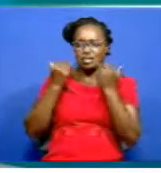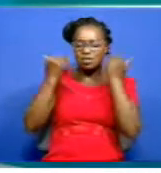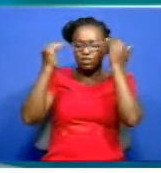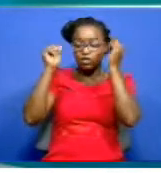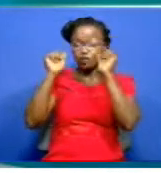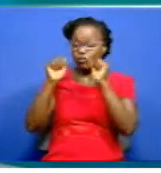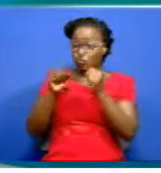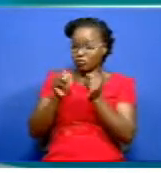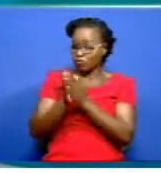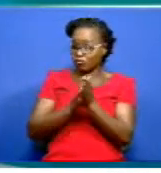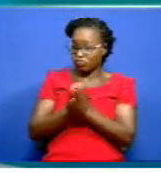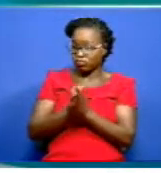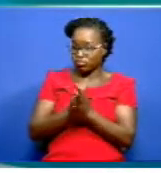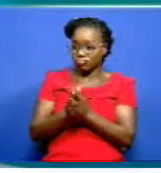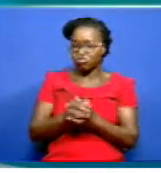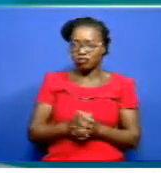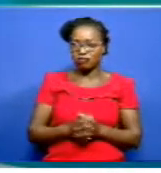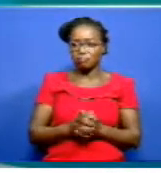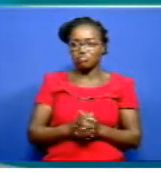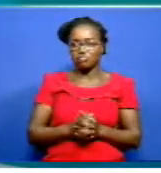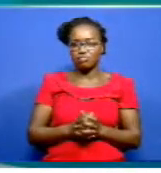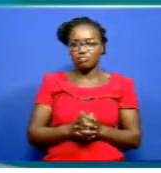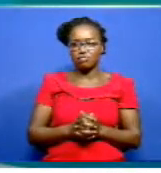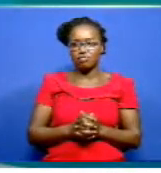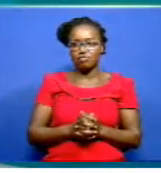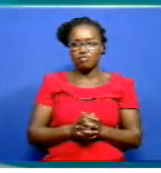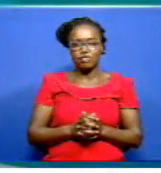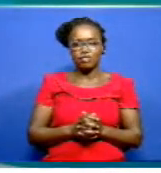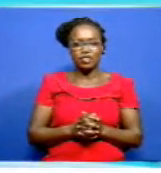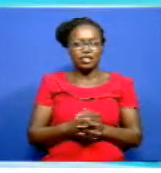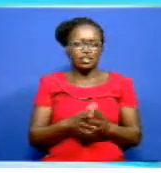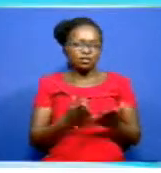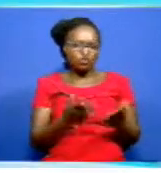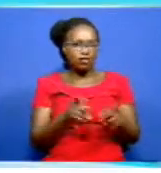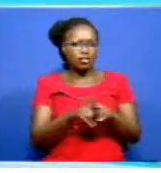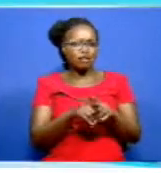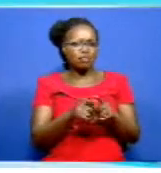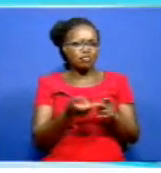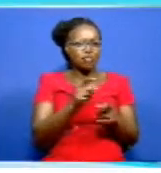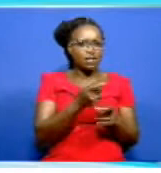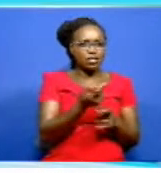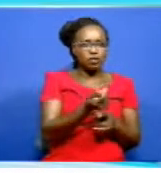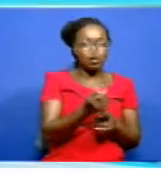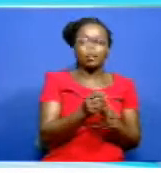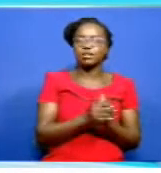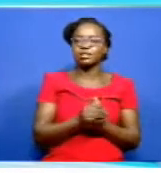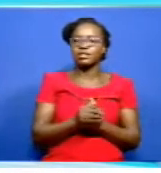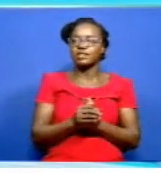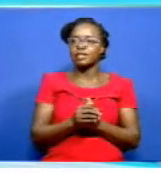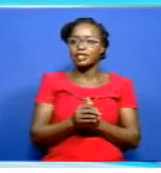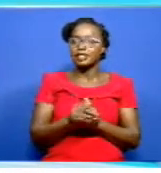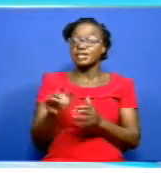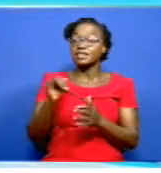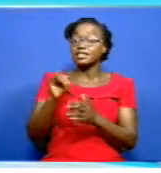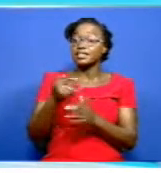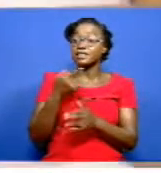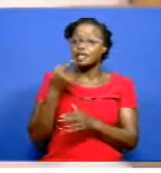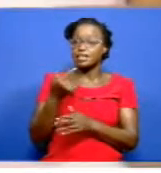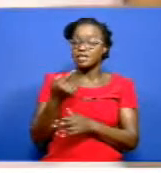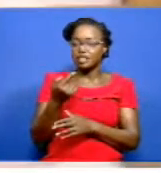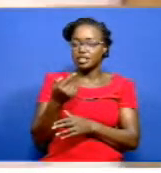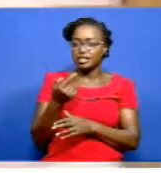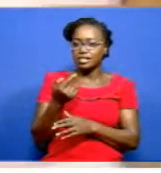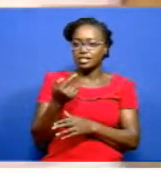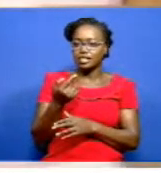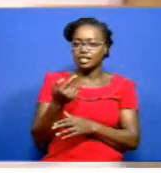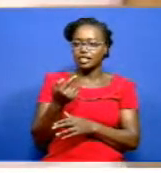anxiety inaingia. Naam, Esther, naona unataka kuongezea swala hilo. Venye amesema pia